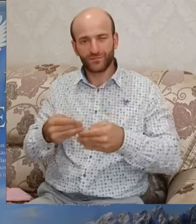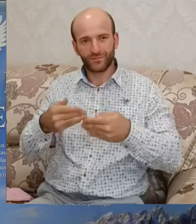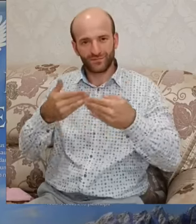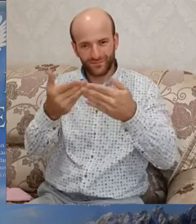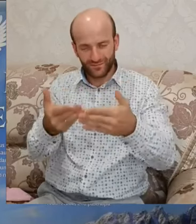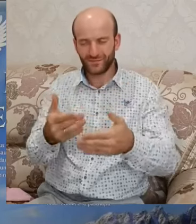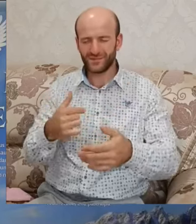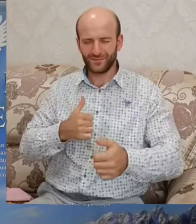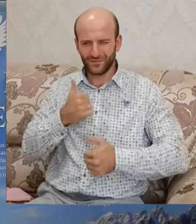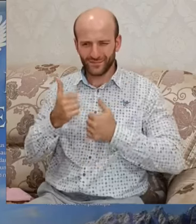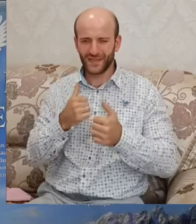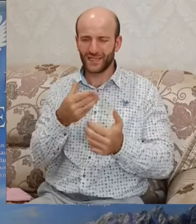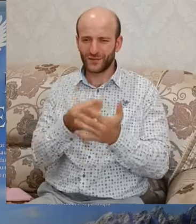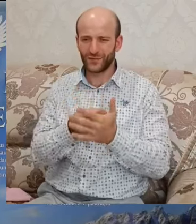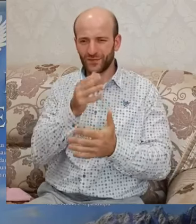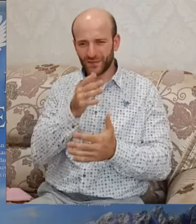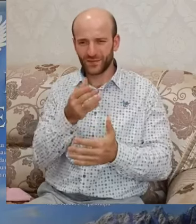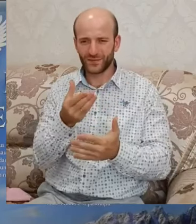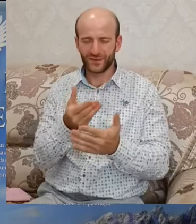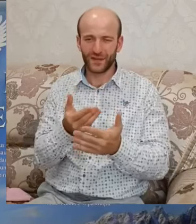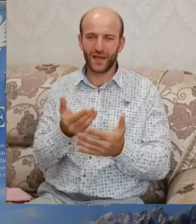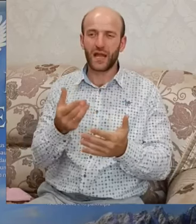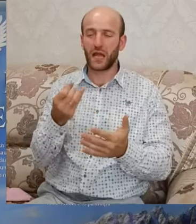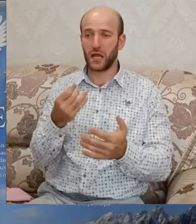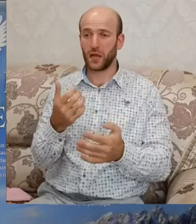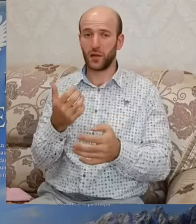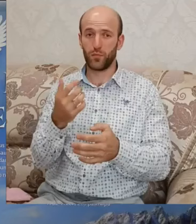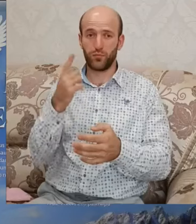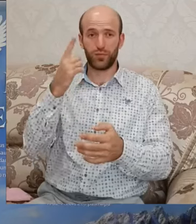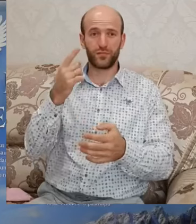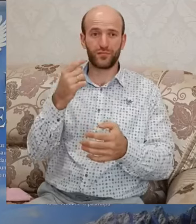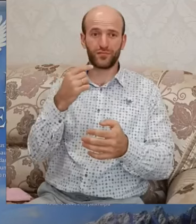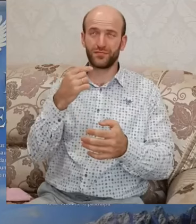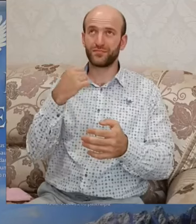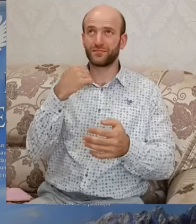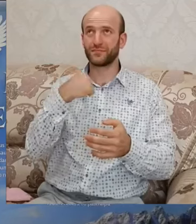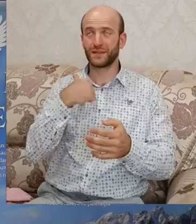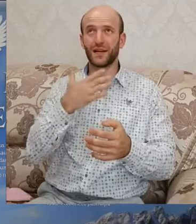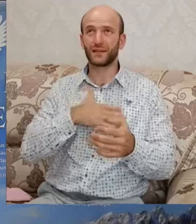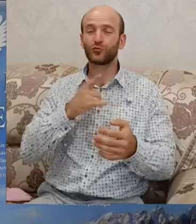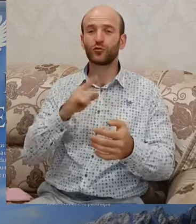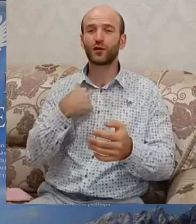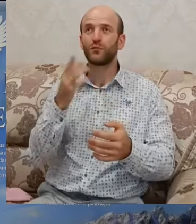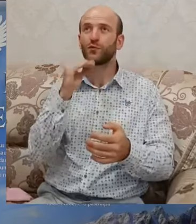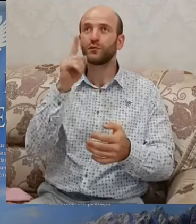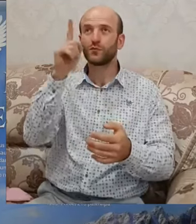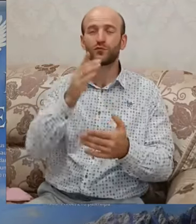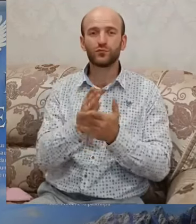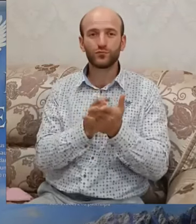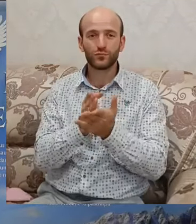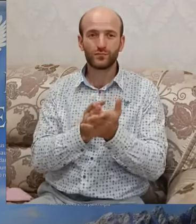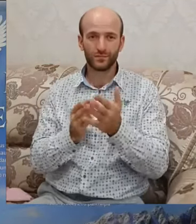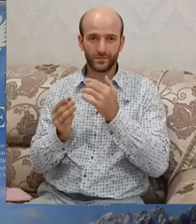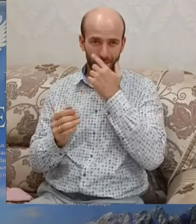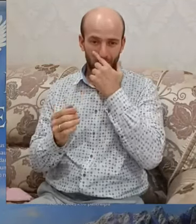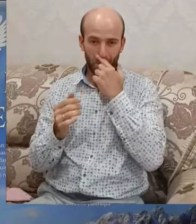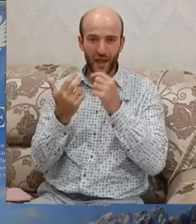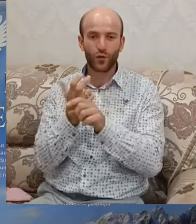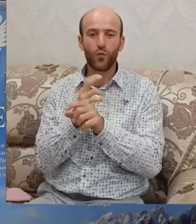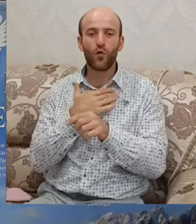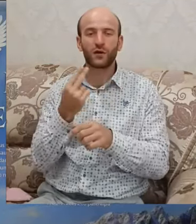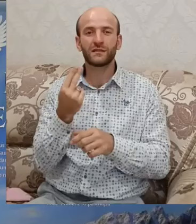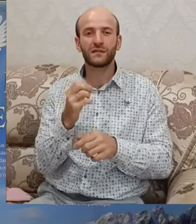viešpaties tarnavimas. Это служение Господу. Служение Господа. Tai yra vienintelis dalykas, kur mes galim atiduoti visą